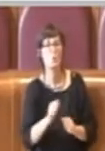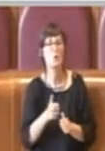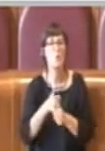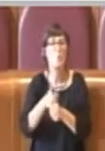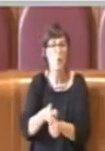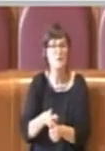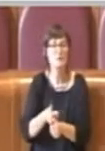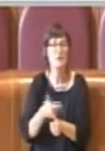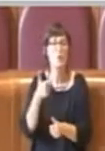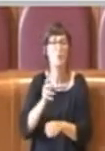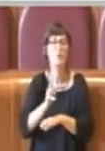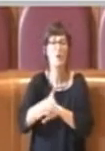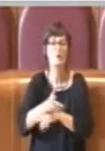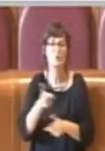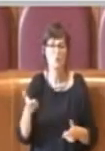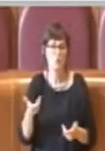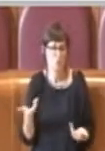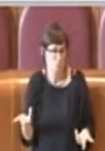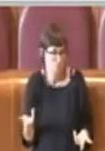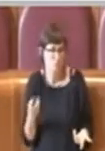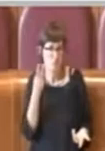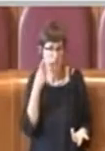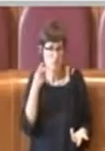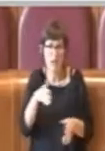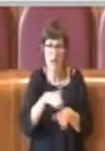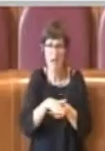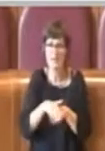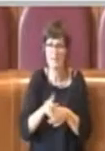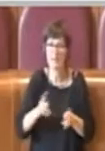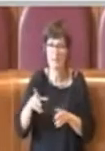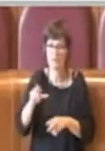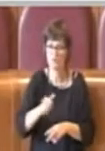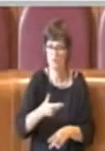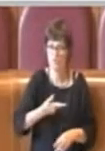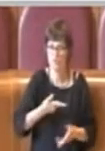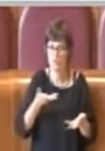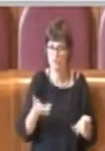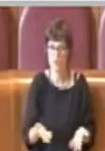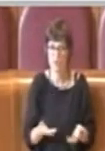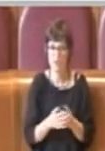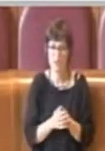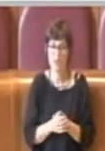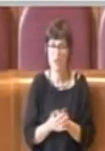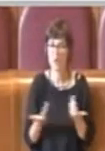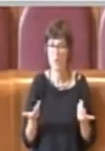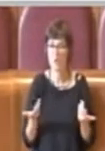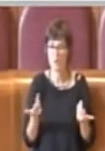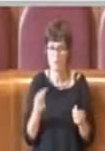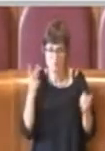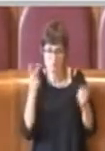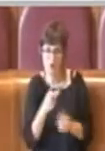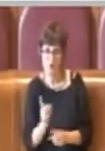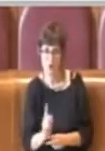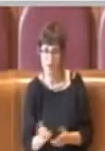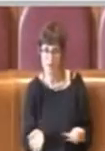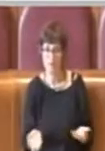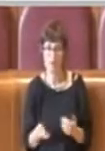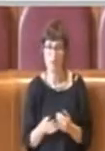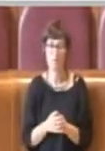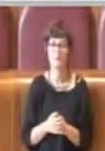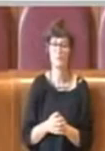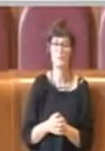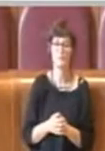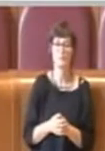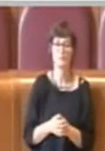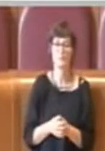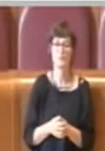è previsto il servizio e quindi di fatto insomma, ecco, questo non è vero.